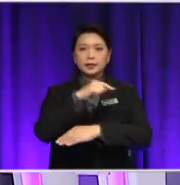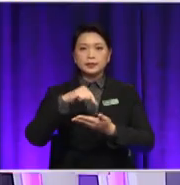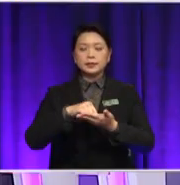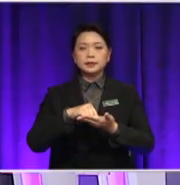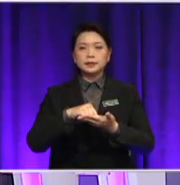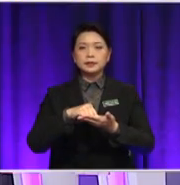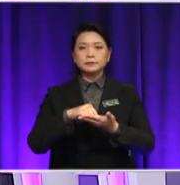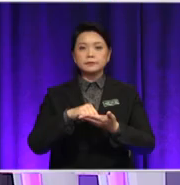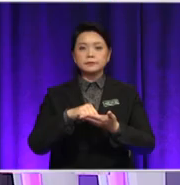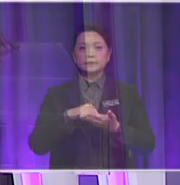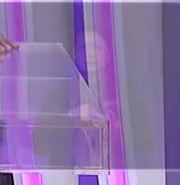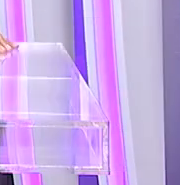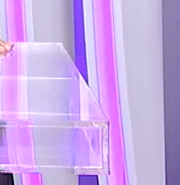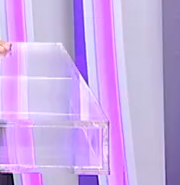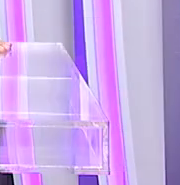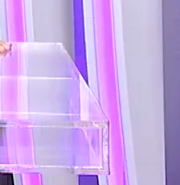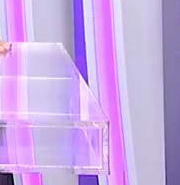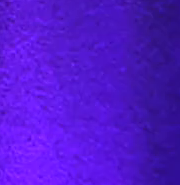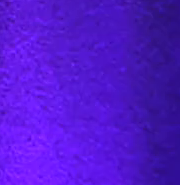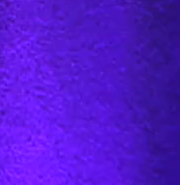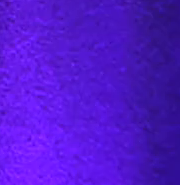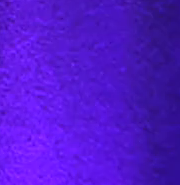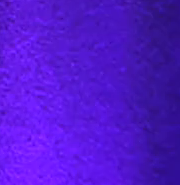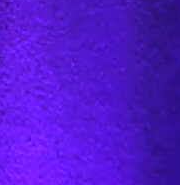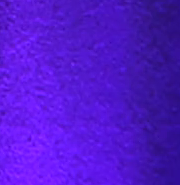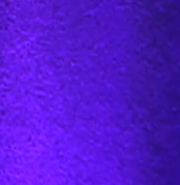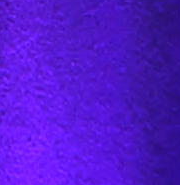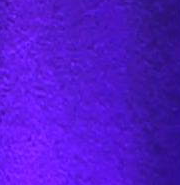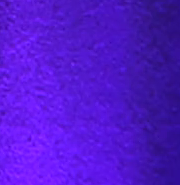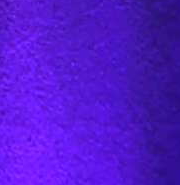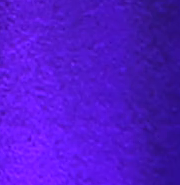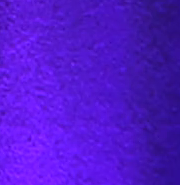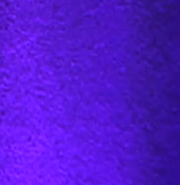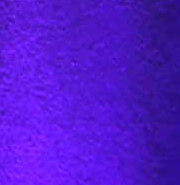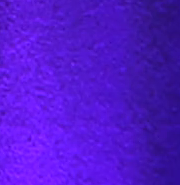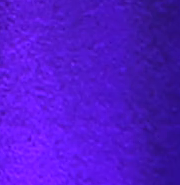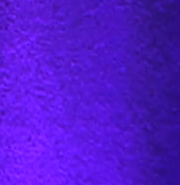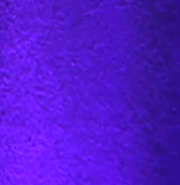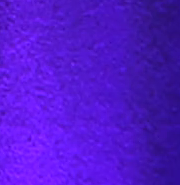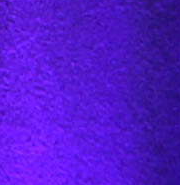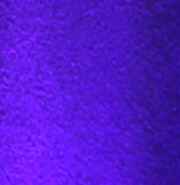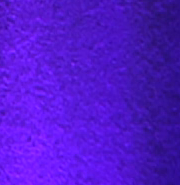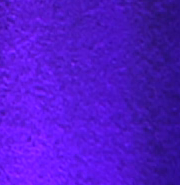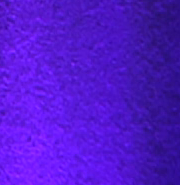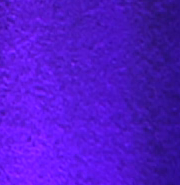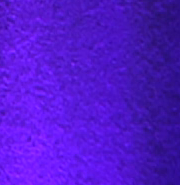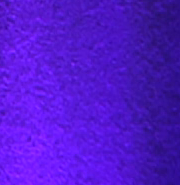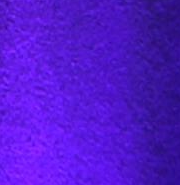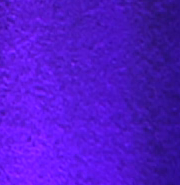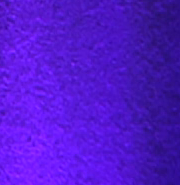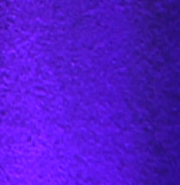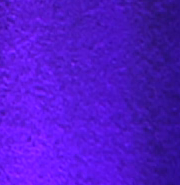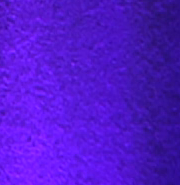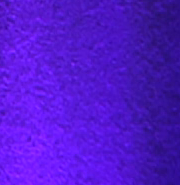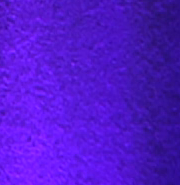juru bahasa isyarat kita untuk kali ini, iaitu Cikgu Kulina. Apa khabar, Cikgu? Yes, sentiasa tersenyum dan